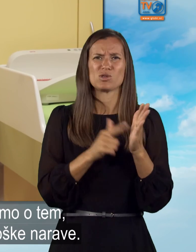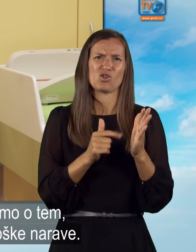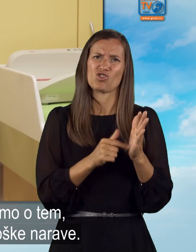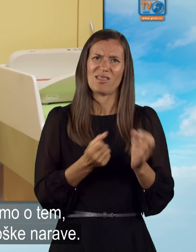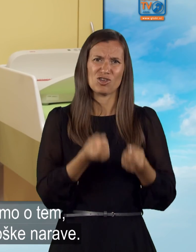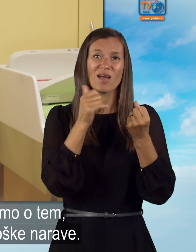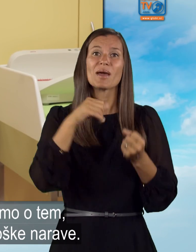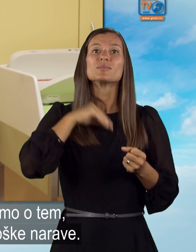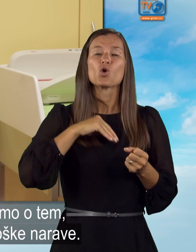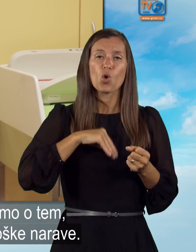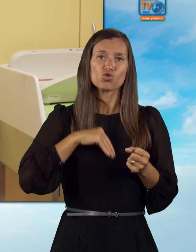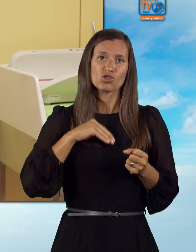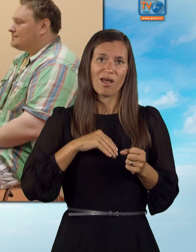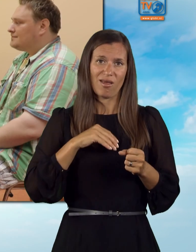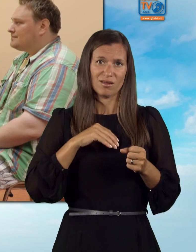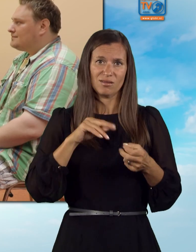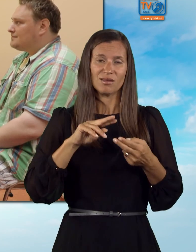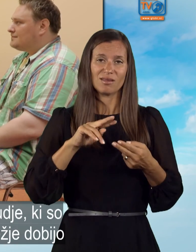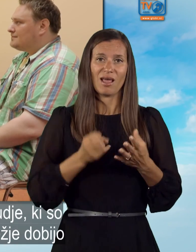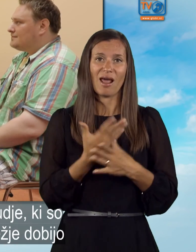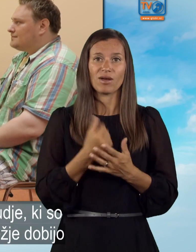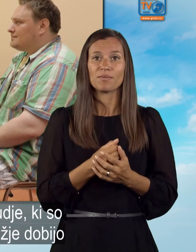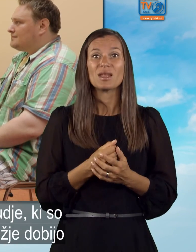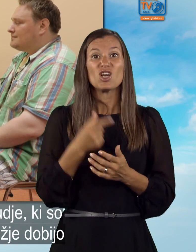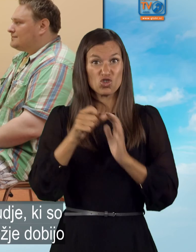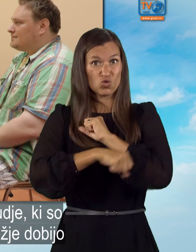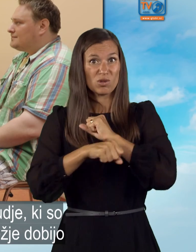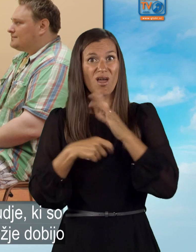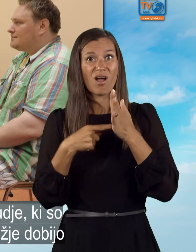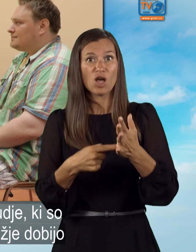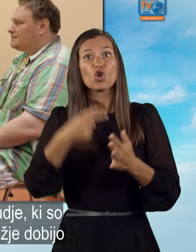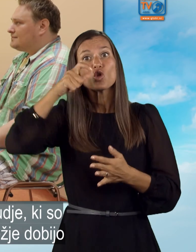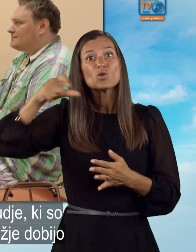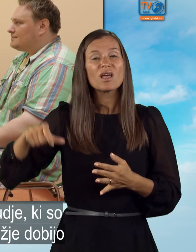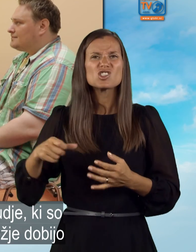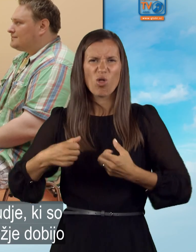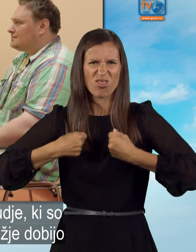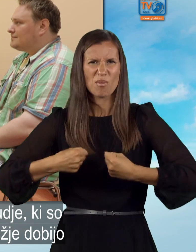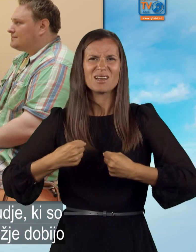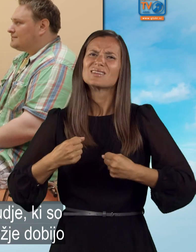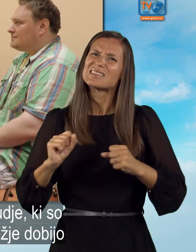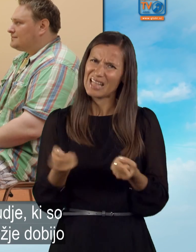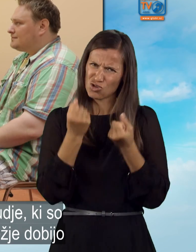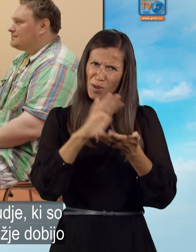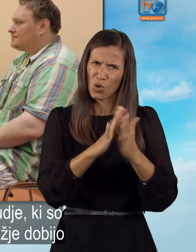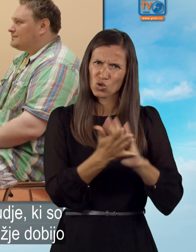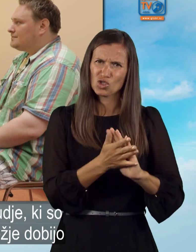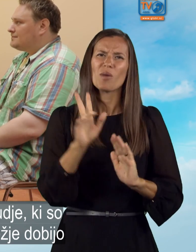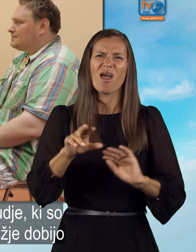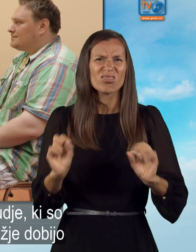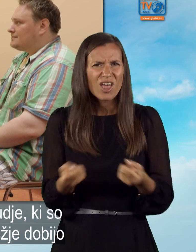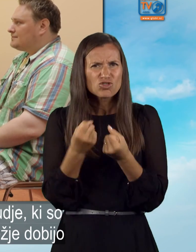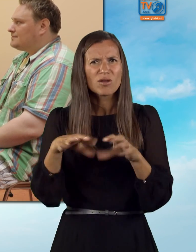težava pravzaprav psihološke narave. Študije kažejo, da ljudje, ki so debeli, se težje poročijo, imajo